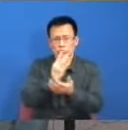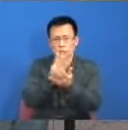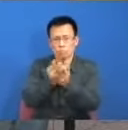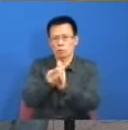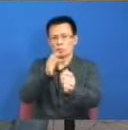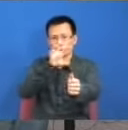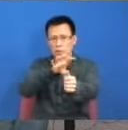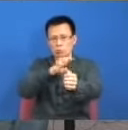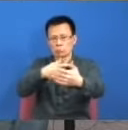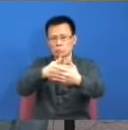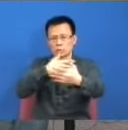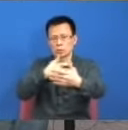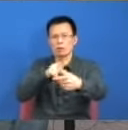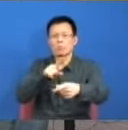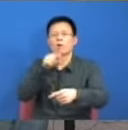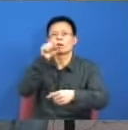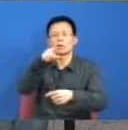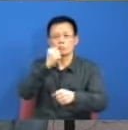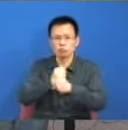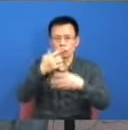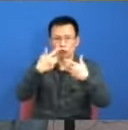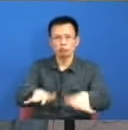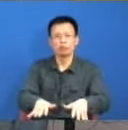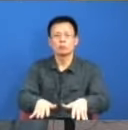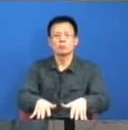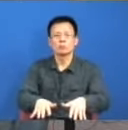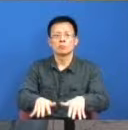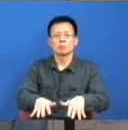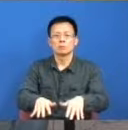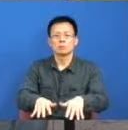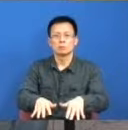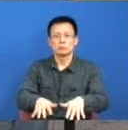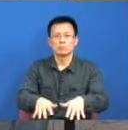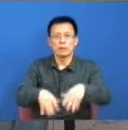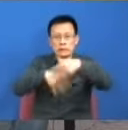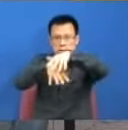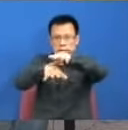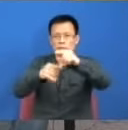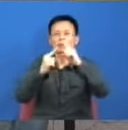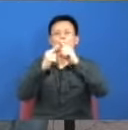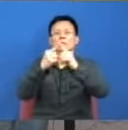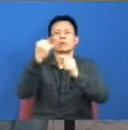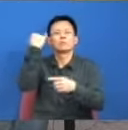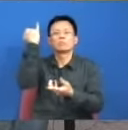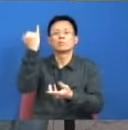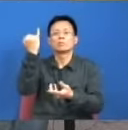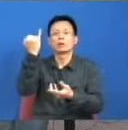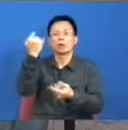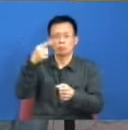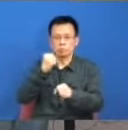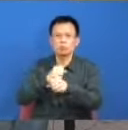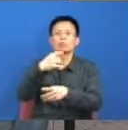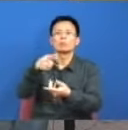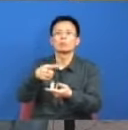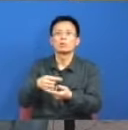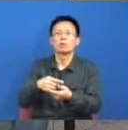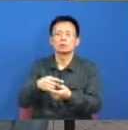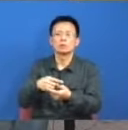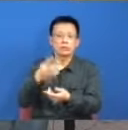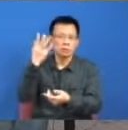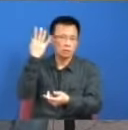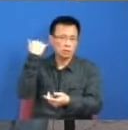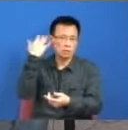候，唔可以話你做咗，示威者唔知噶嘛。咁你做嚟做乜嘢咧？係咪？其實呢樣嘢我哋過去嘅日子裏